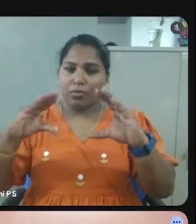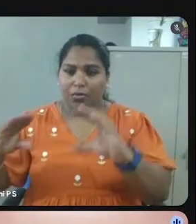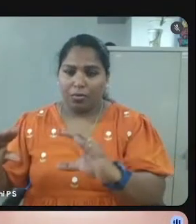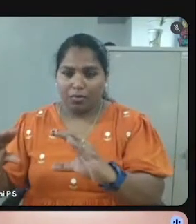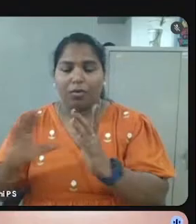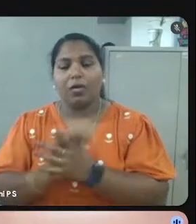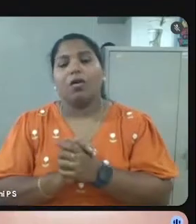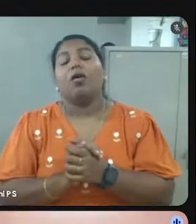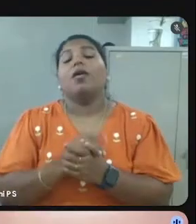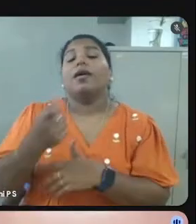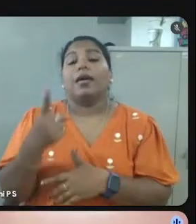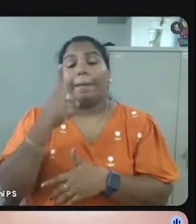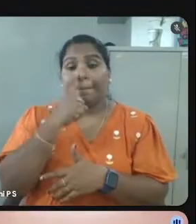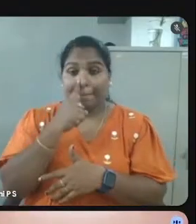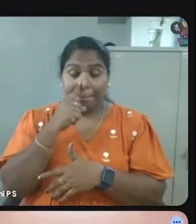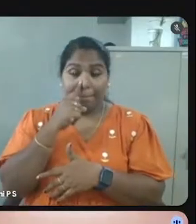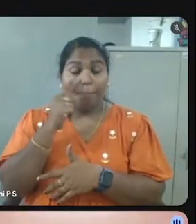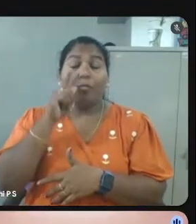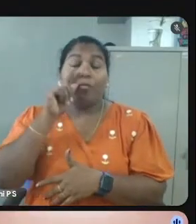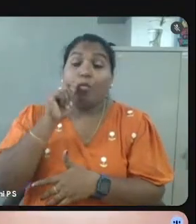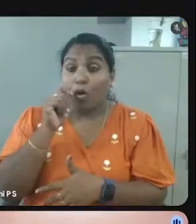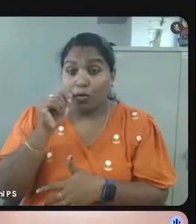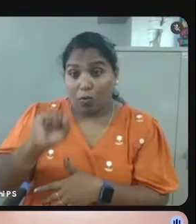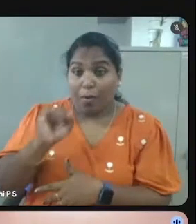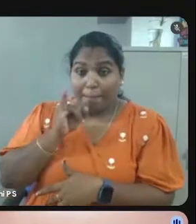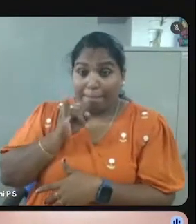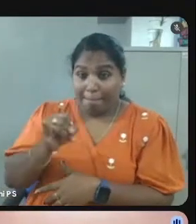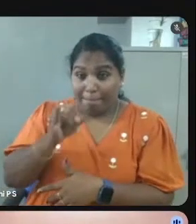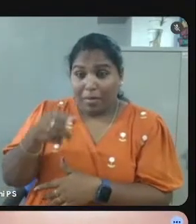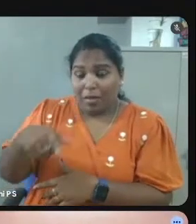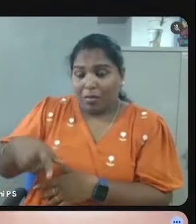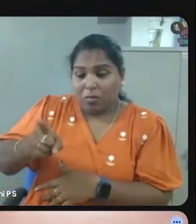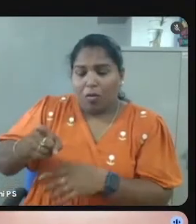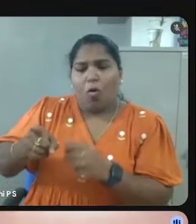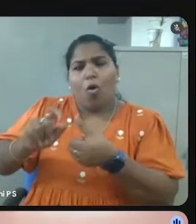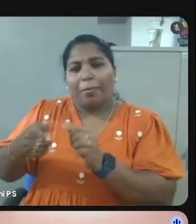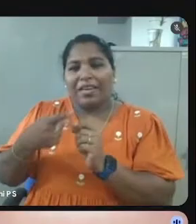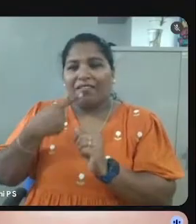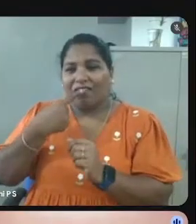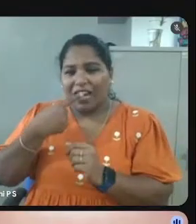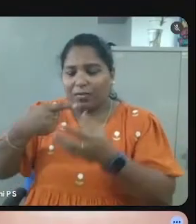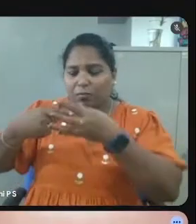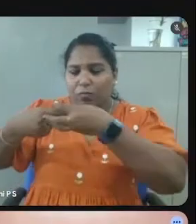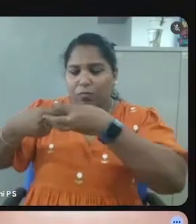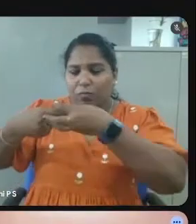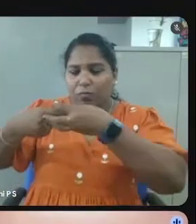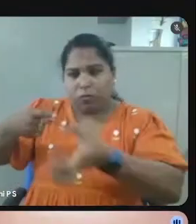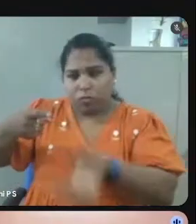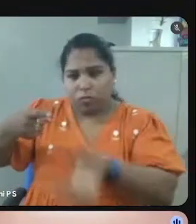ആൺകളിന്റെ പെനിസില് കൺട്രാക്ഷനും പിന്നെ സ്പേമ പുറത്ത് തള്ളുകയും അത് ഇജാക്കുലേഷന് പറയും.